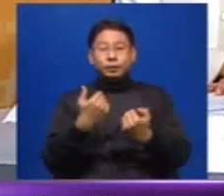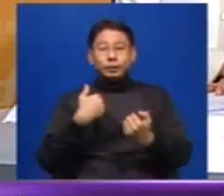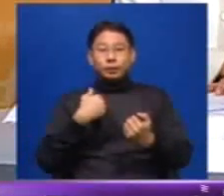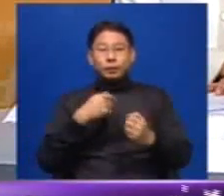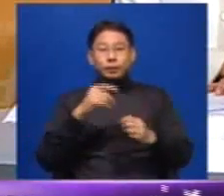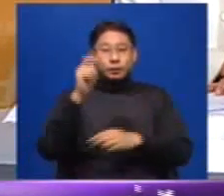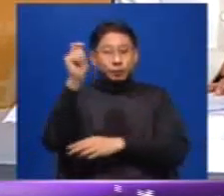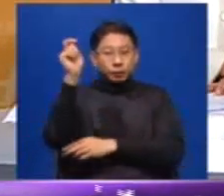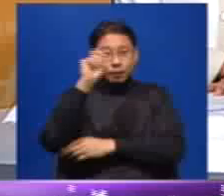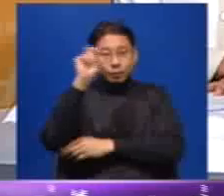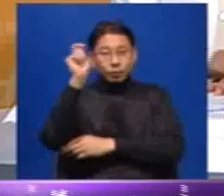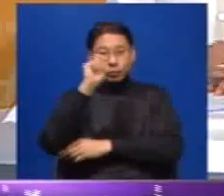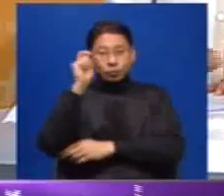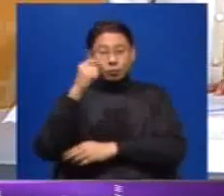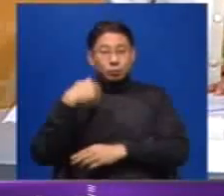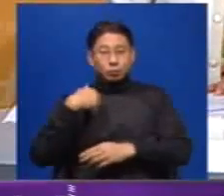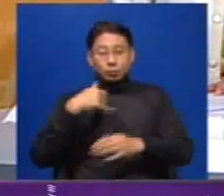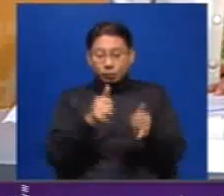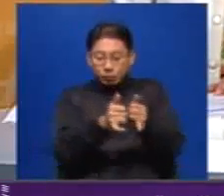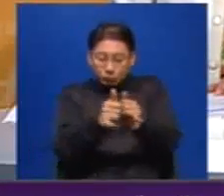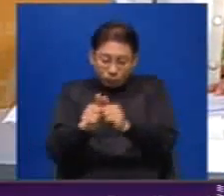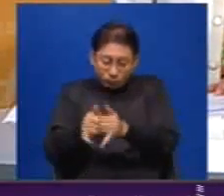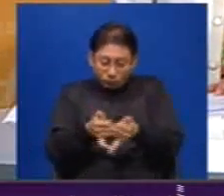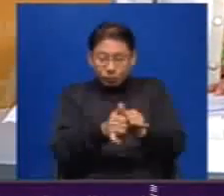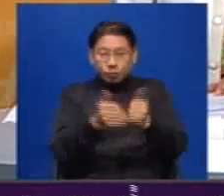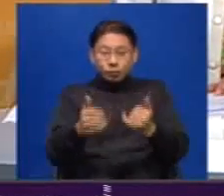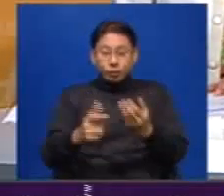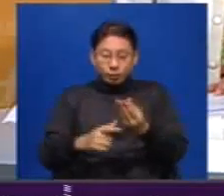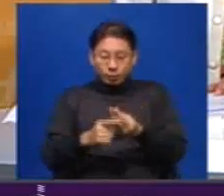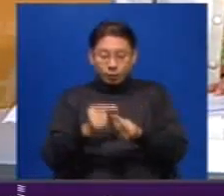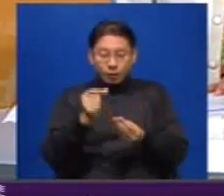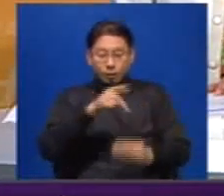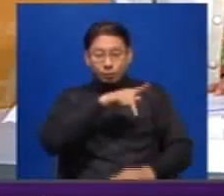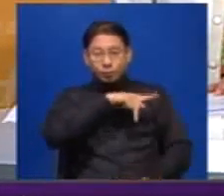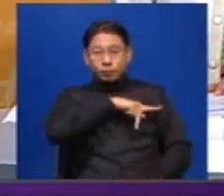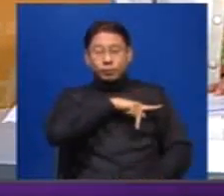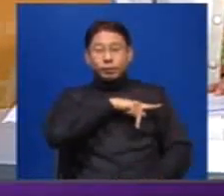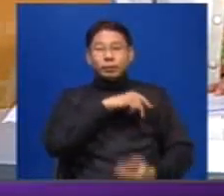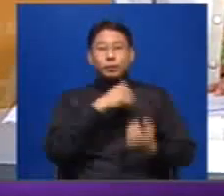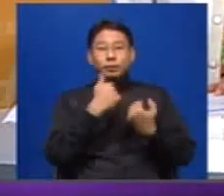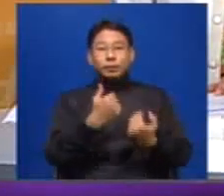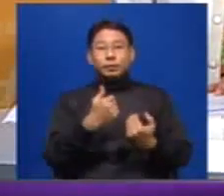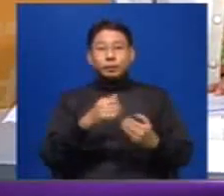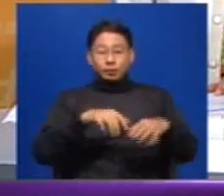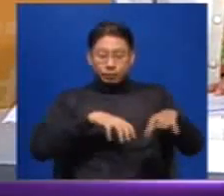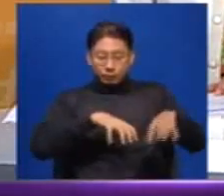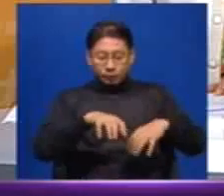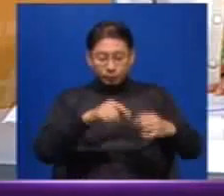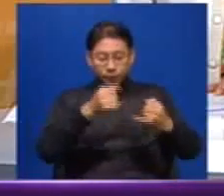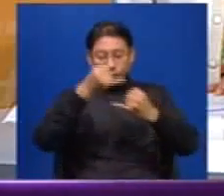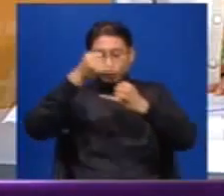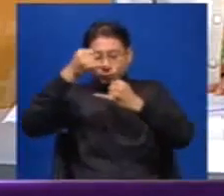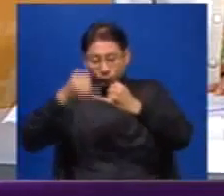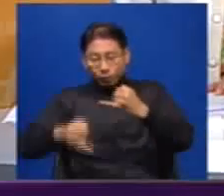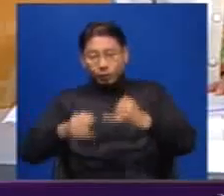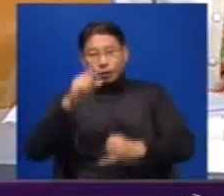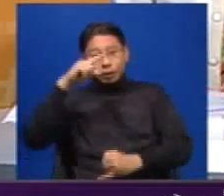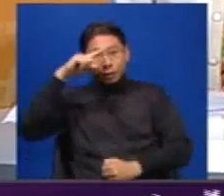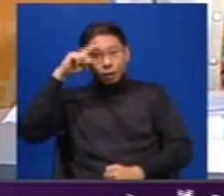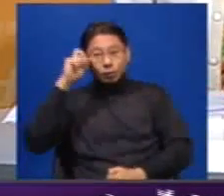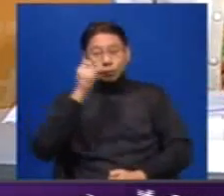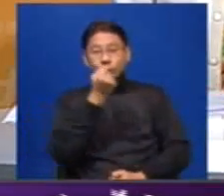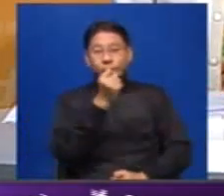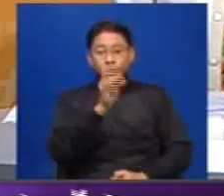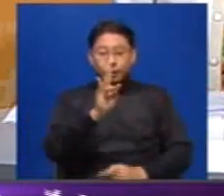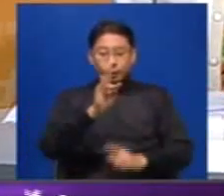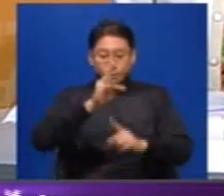ธีท้องสนามหลวงกันอย่างเนืองแน่นค่ะในงานสัปดาห์พระพุทธศาสนาที่จะจัดไปจนถึงวันเสาร์นี้นะคะวันเสาร์ที่17พฤ